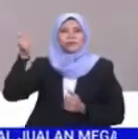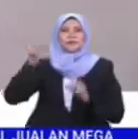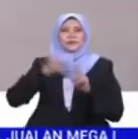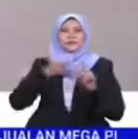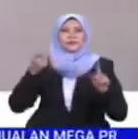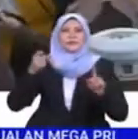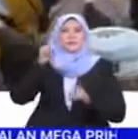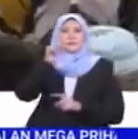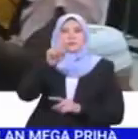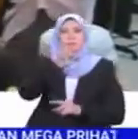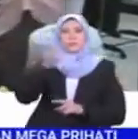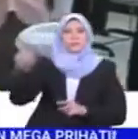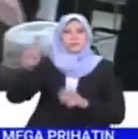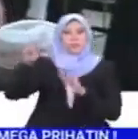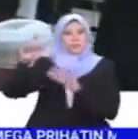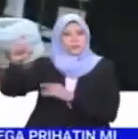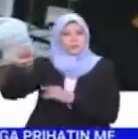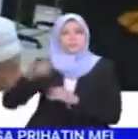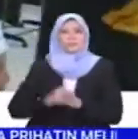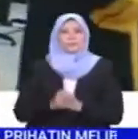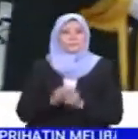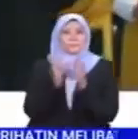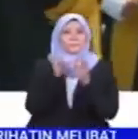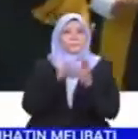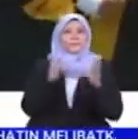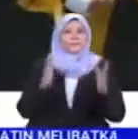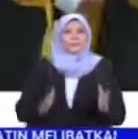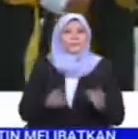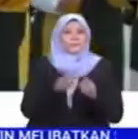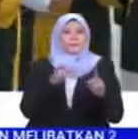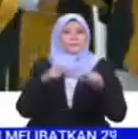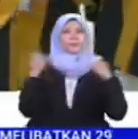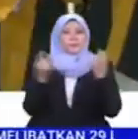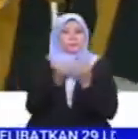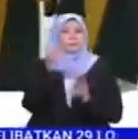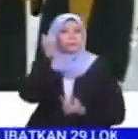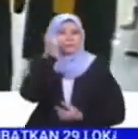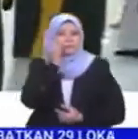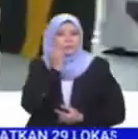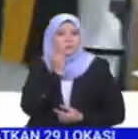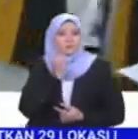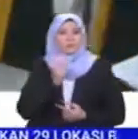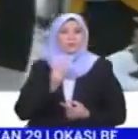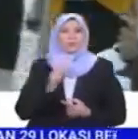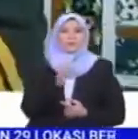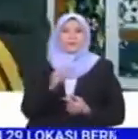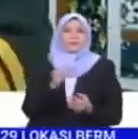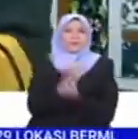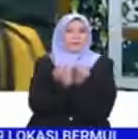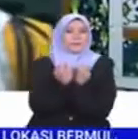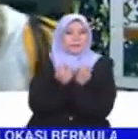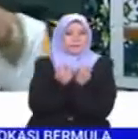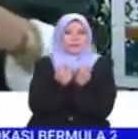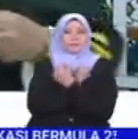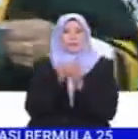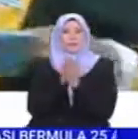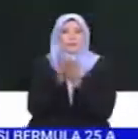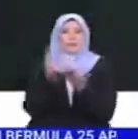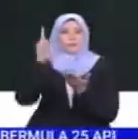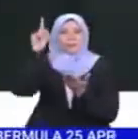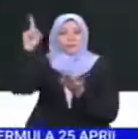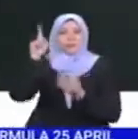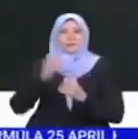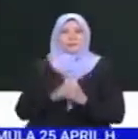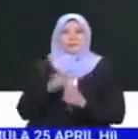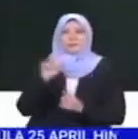yang berkat. Para peserta kebanyakan terdiri dari kalangan warga emas dan juga mereka yang mencintai Al-Quran. Nasrul